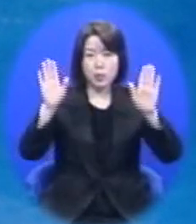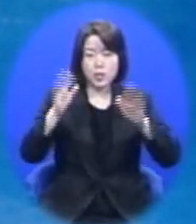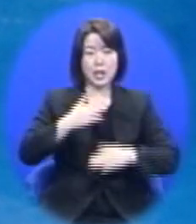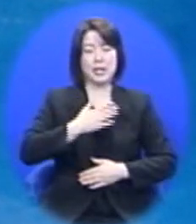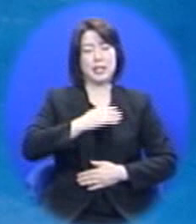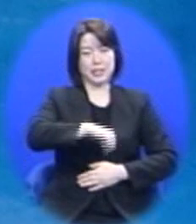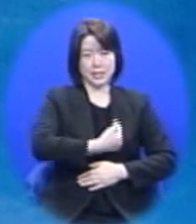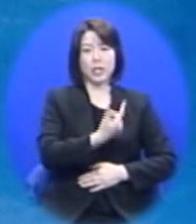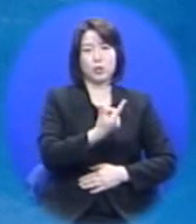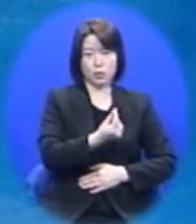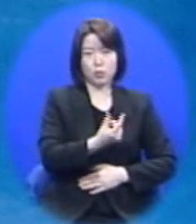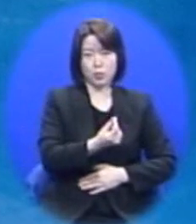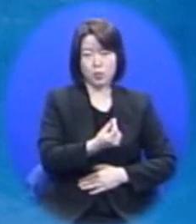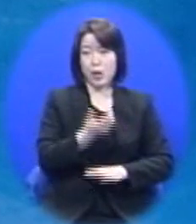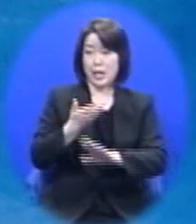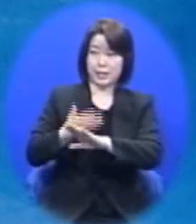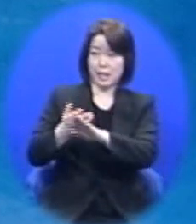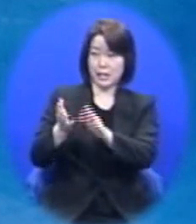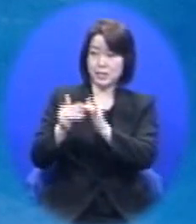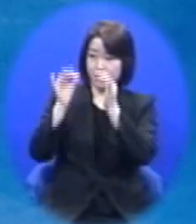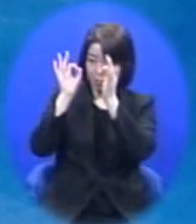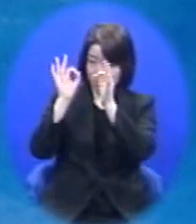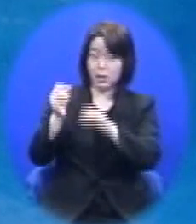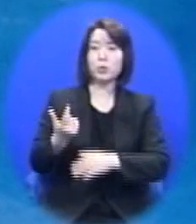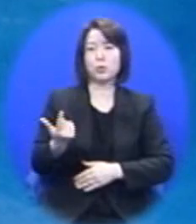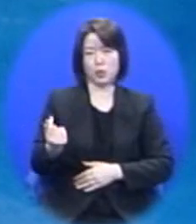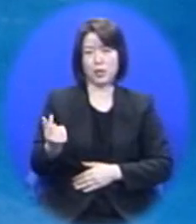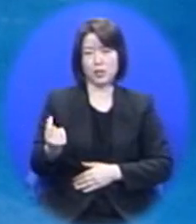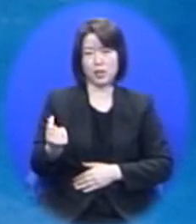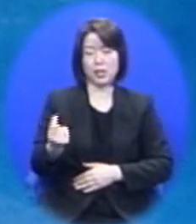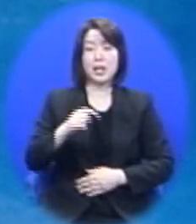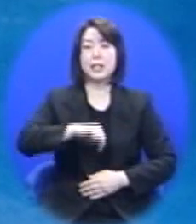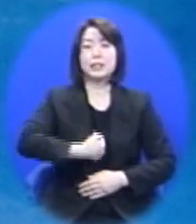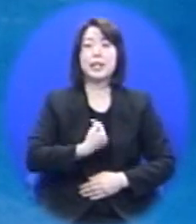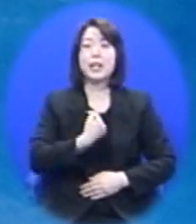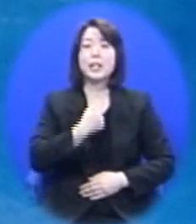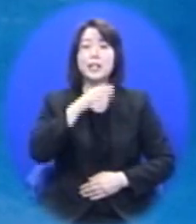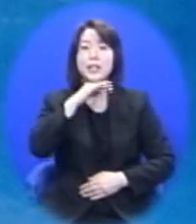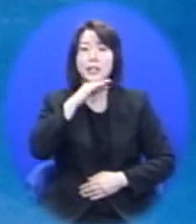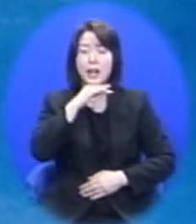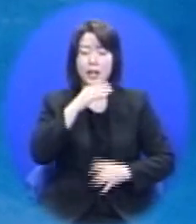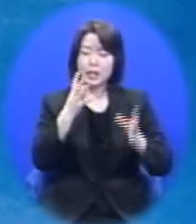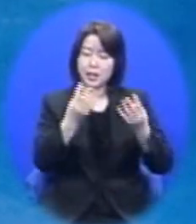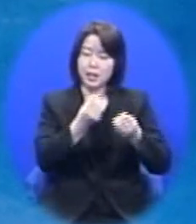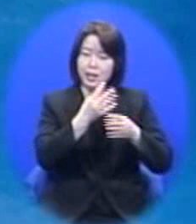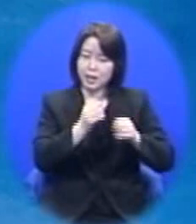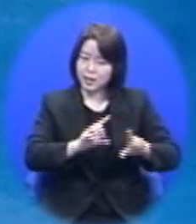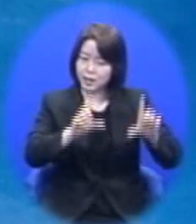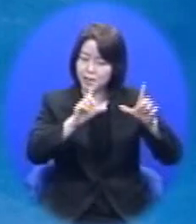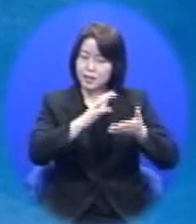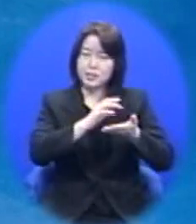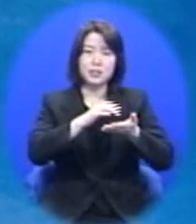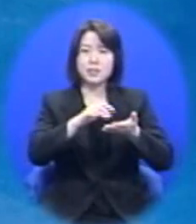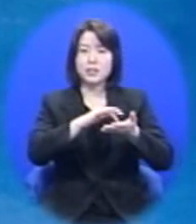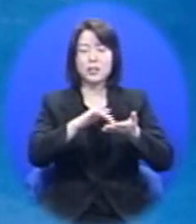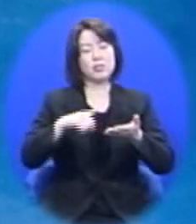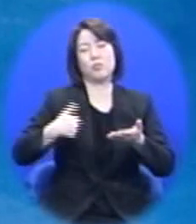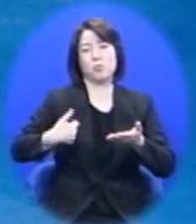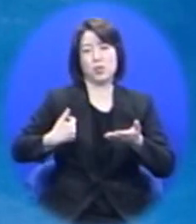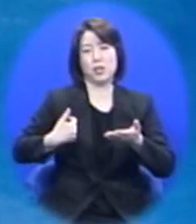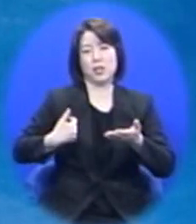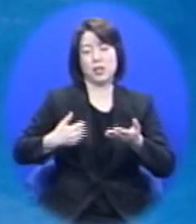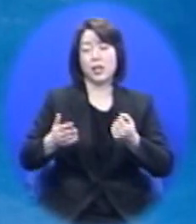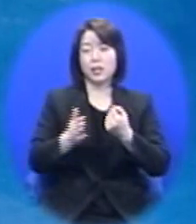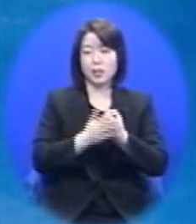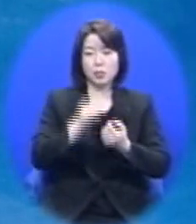보니까 자기 나를 셀 줄을 모른다는 거예요. 그래서 다 후회가 많은 삶을 산다는 거죠.